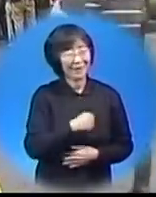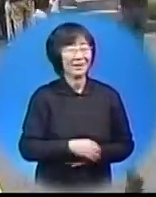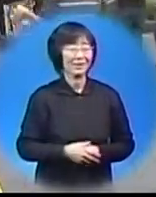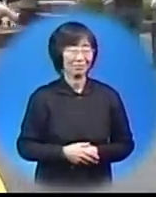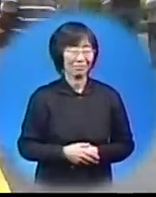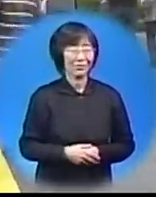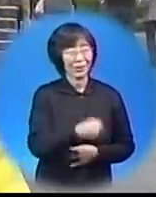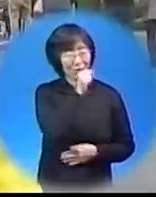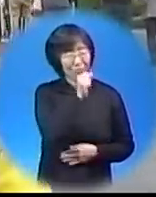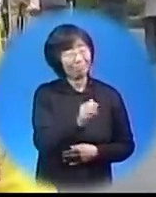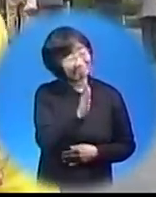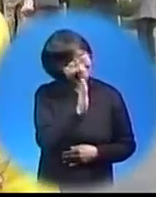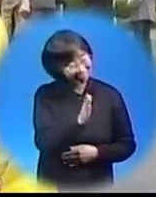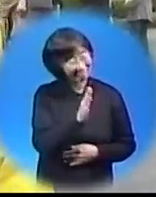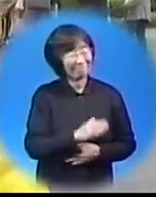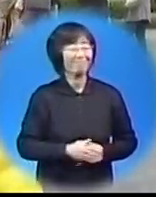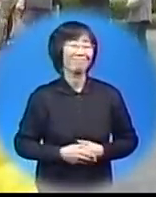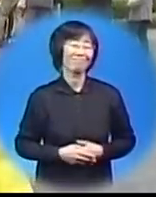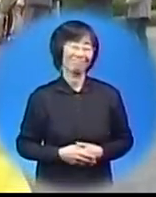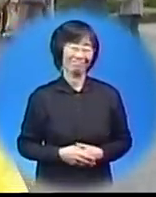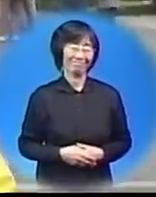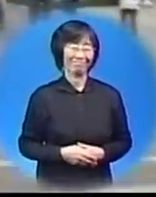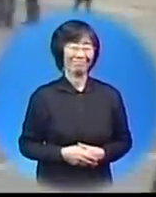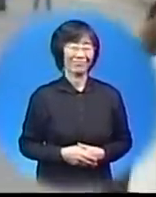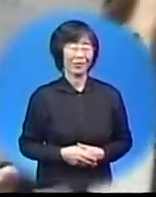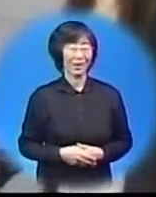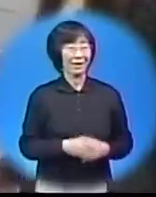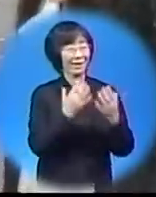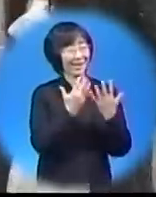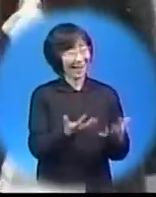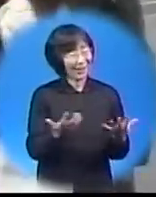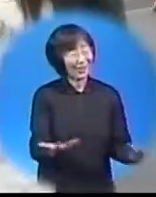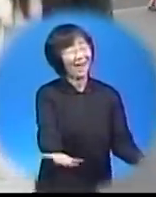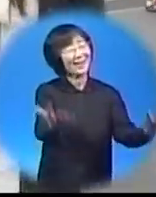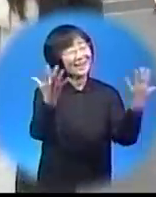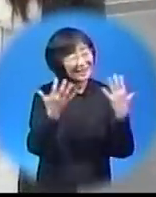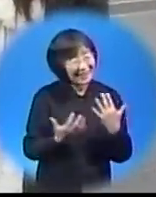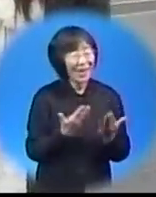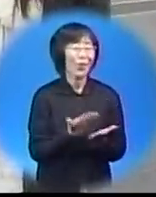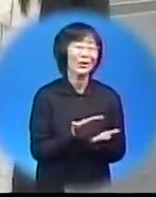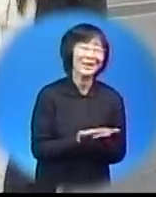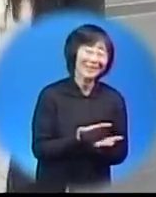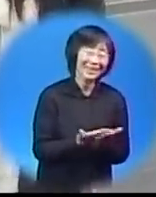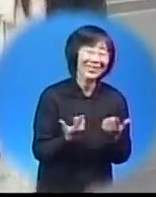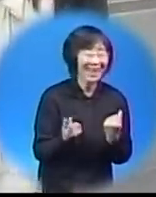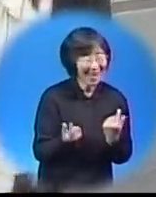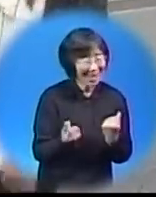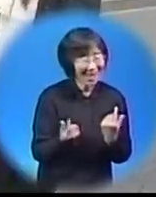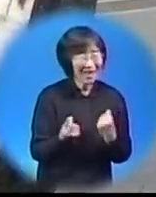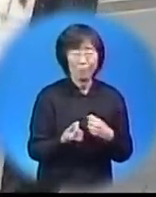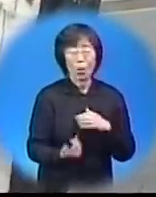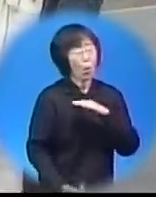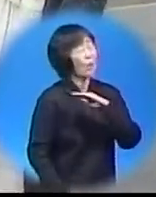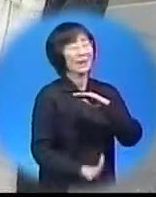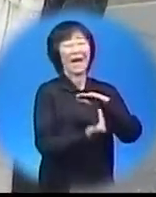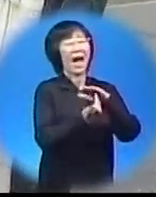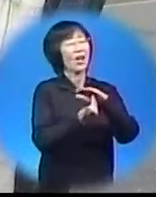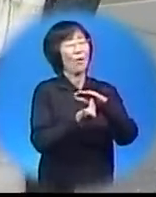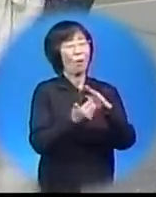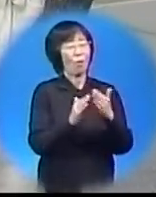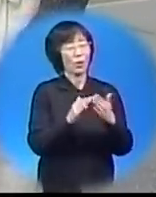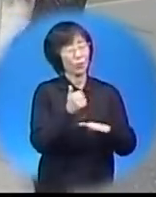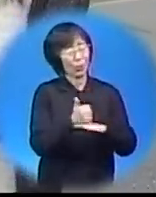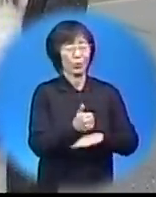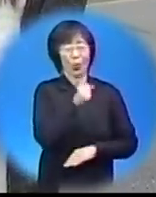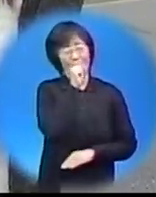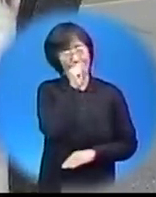楽しんでいただければありがたいなと思います。はい、 そうですね、たくさんの方、はい、来ていただきたいですよね。はいはい、岡山町最高です、町長。 はいはい、はい、